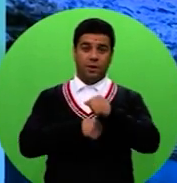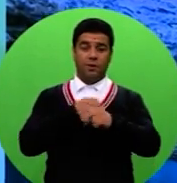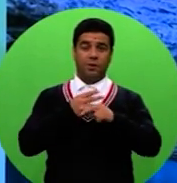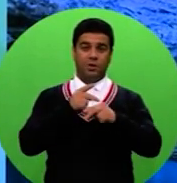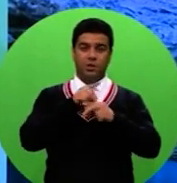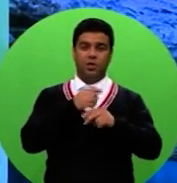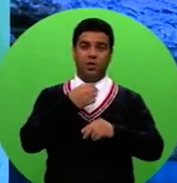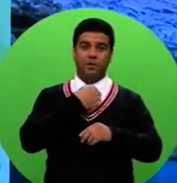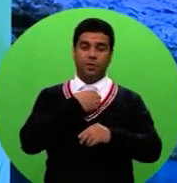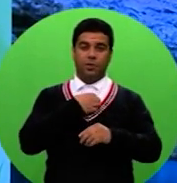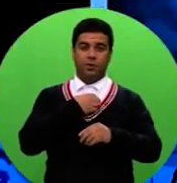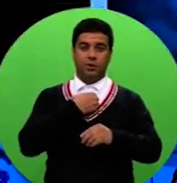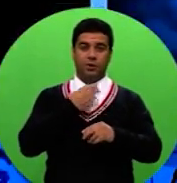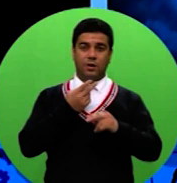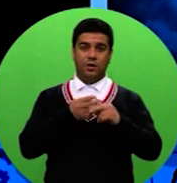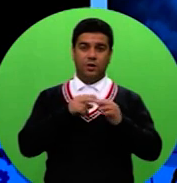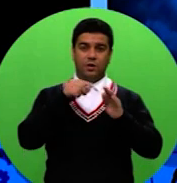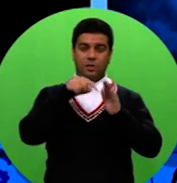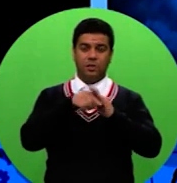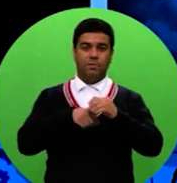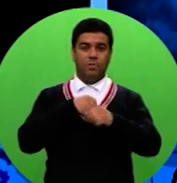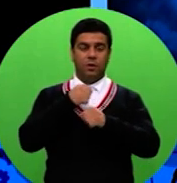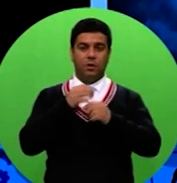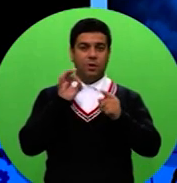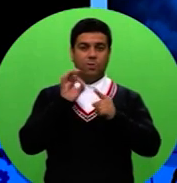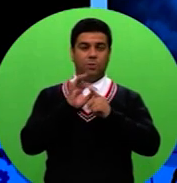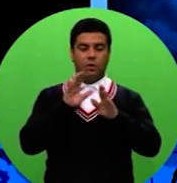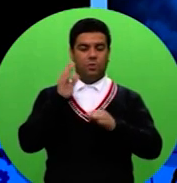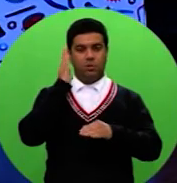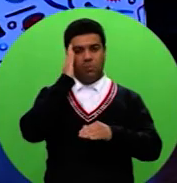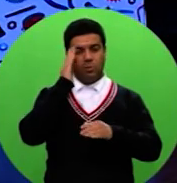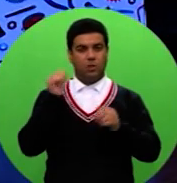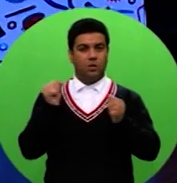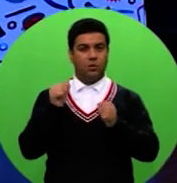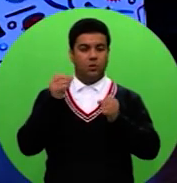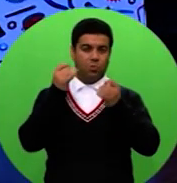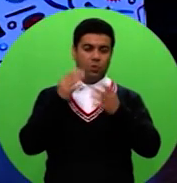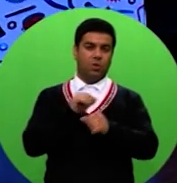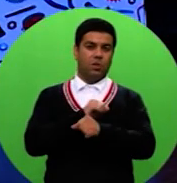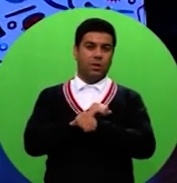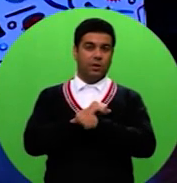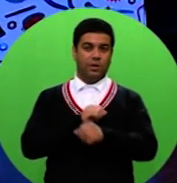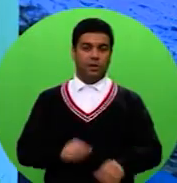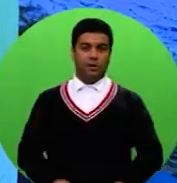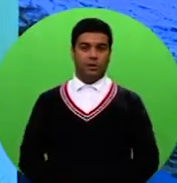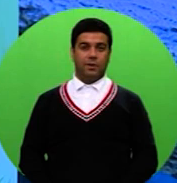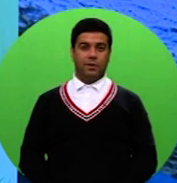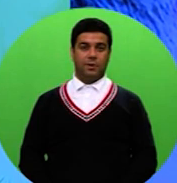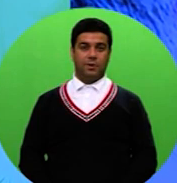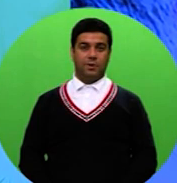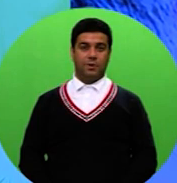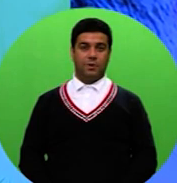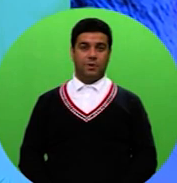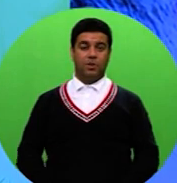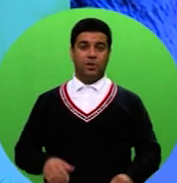Панда, в отличие от других животных, таких как медведи, не впадает в спячку зимой, а просто отдыхает.